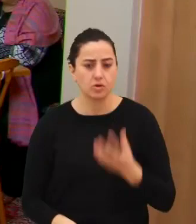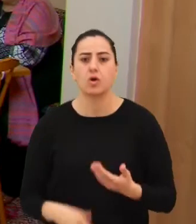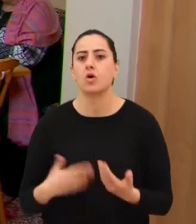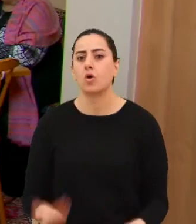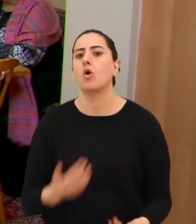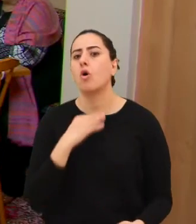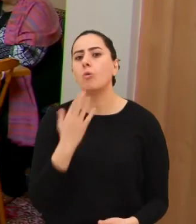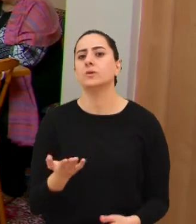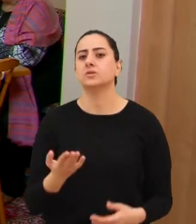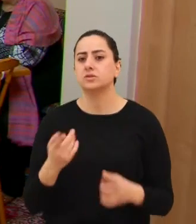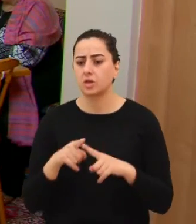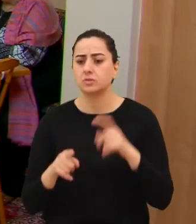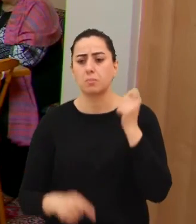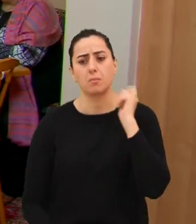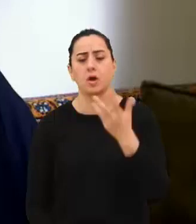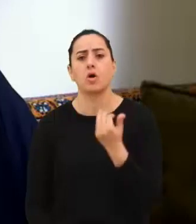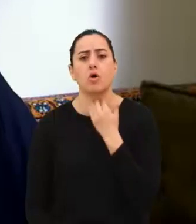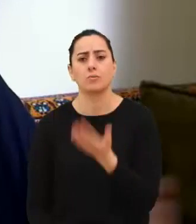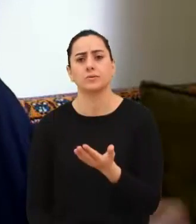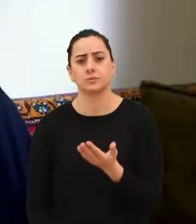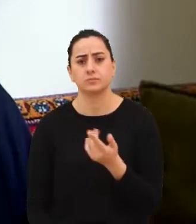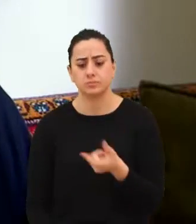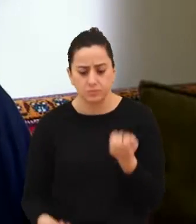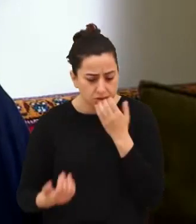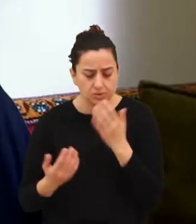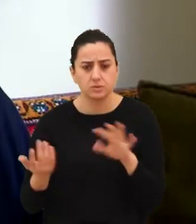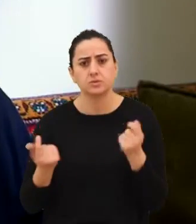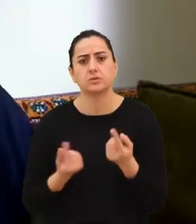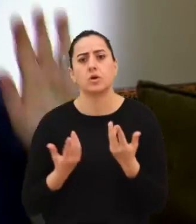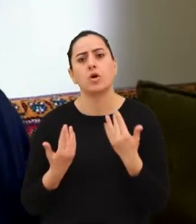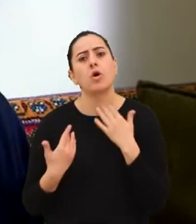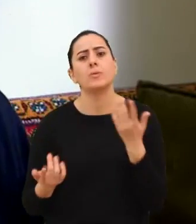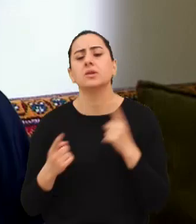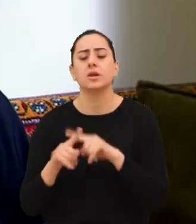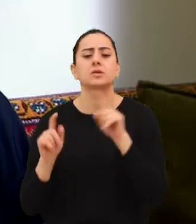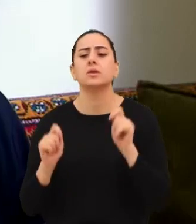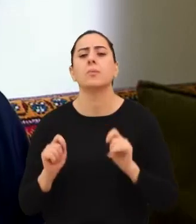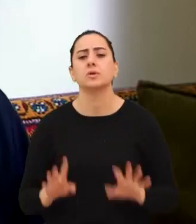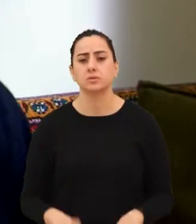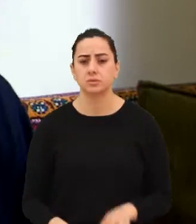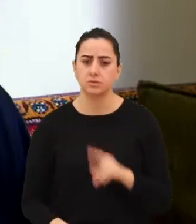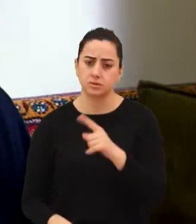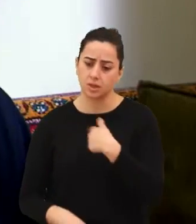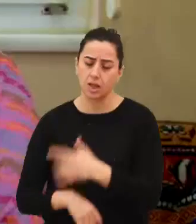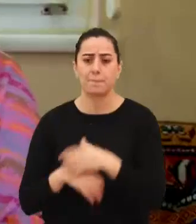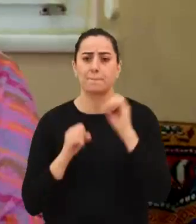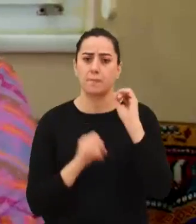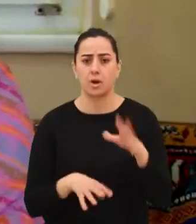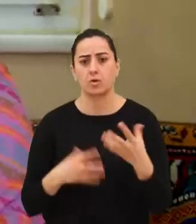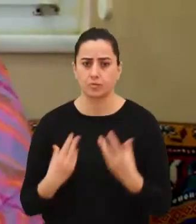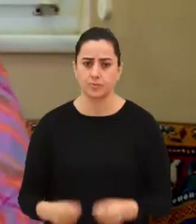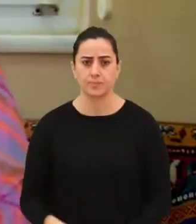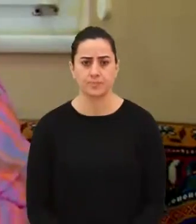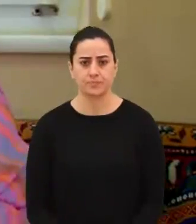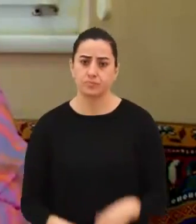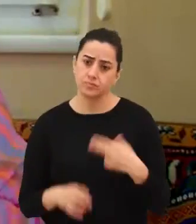olur mu canım? Taksi oraya çok para yazar. Bu yokluk zamanında öyle taksiye maksiye para verilmez. Sen götür bizi. Hadi hadi kanka,